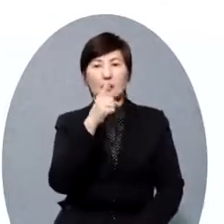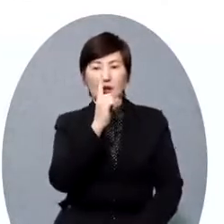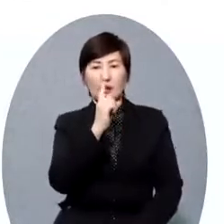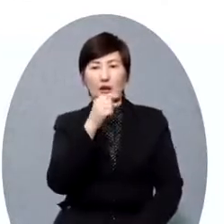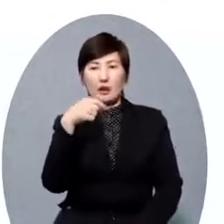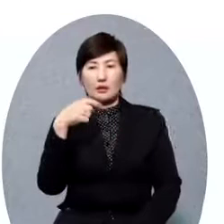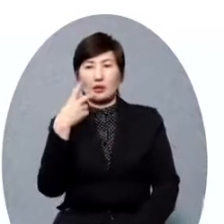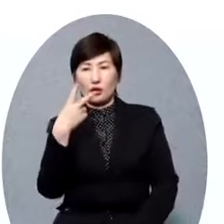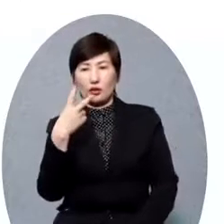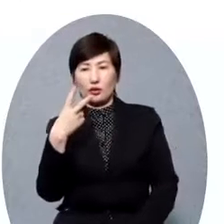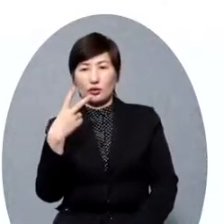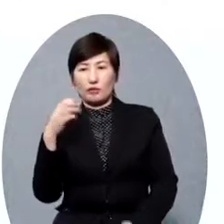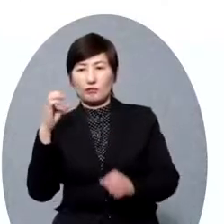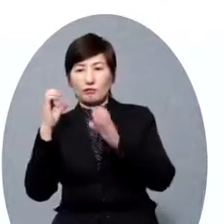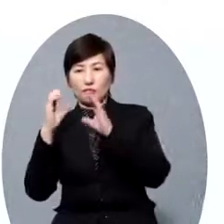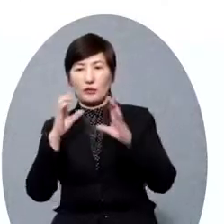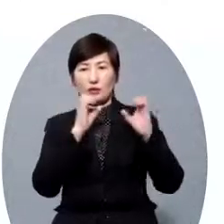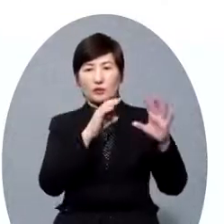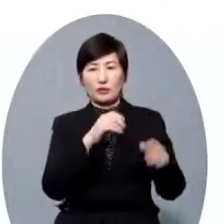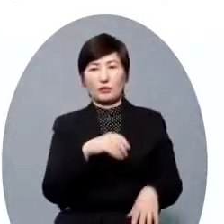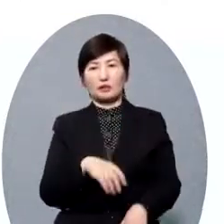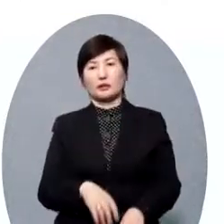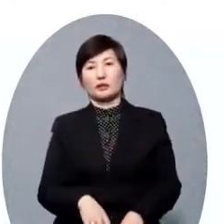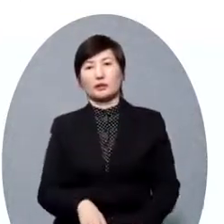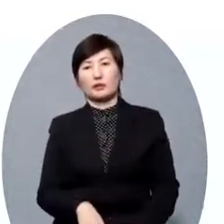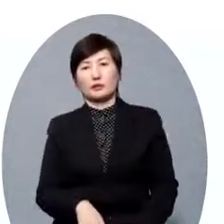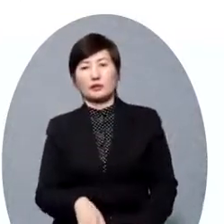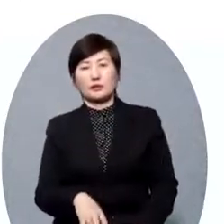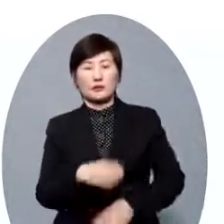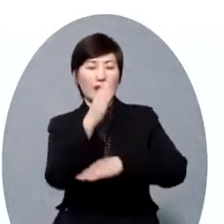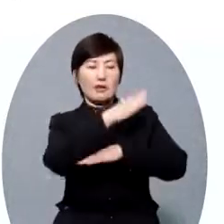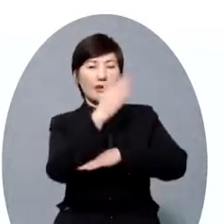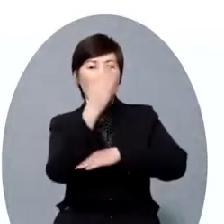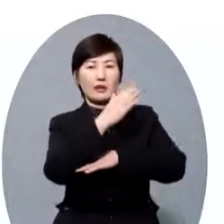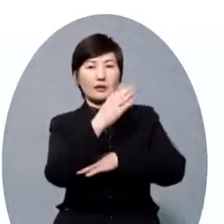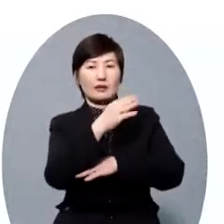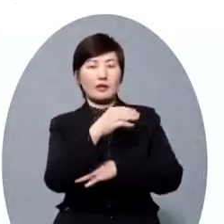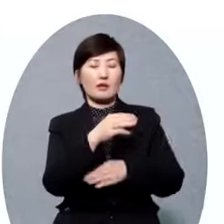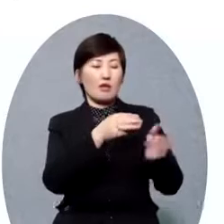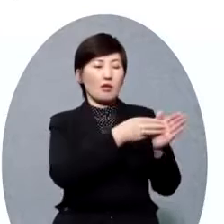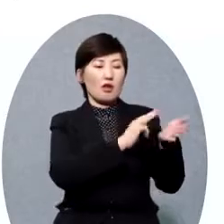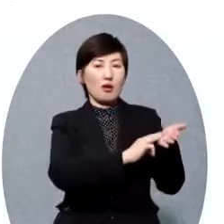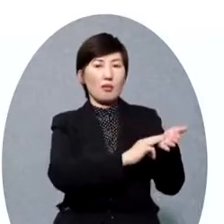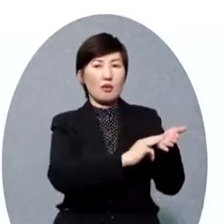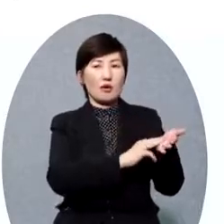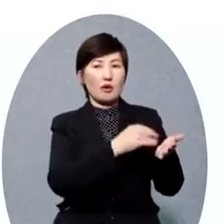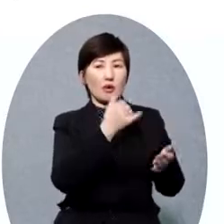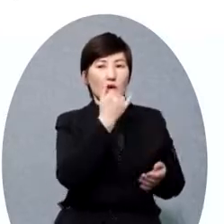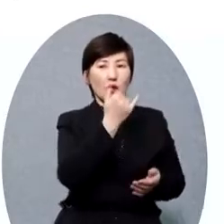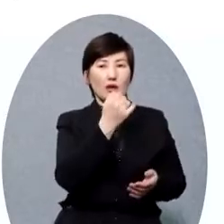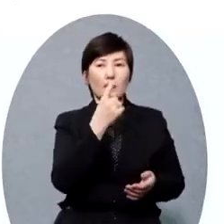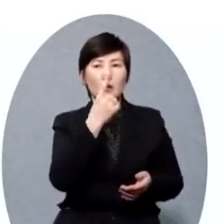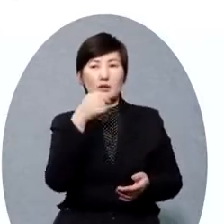1 хасах 2 7 хасах 2. За налалт олдог томьёо